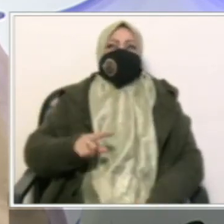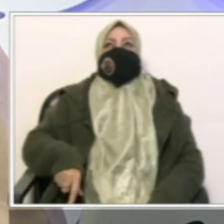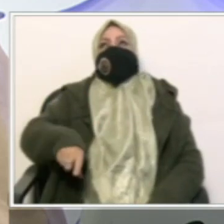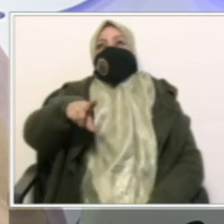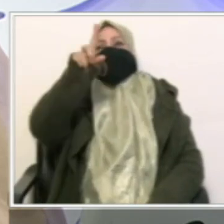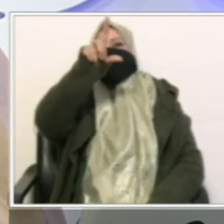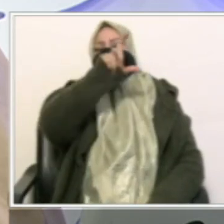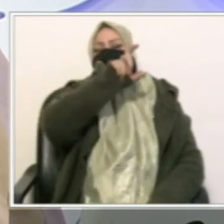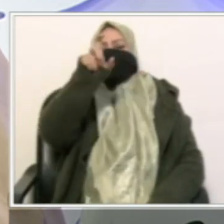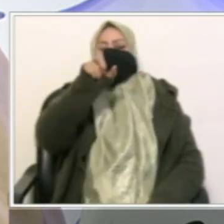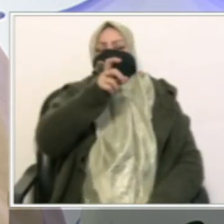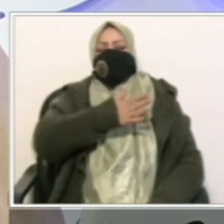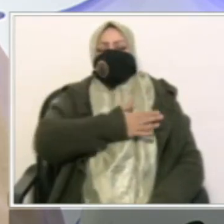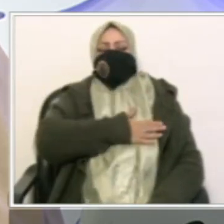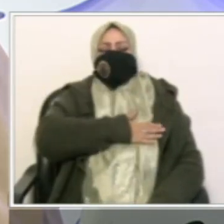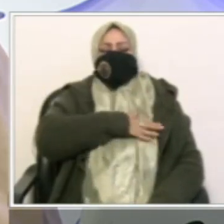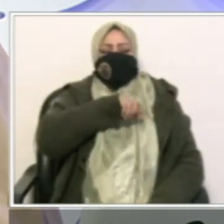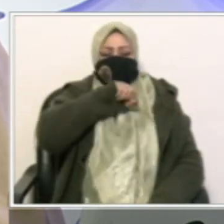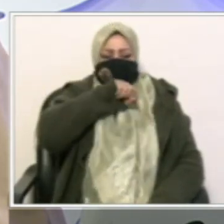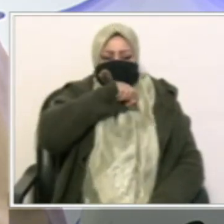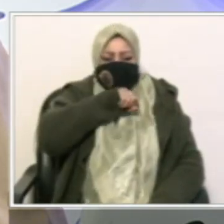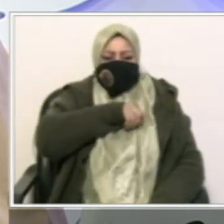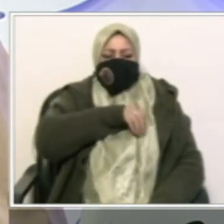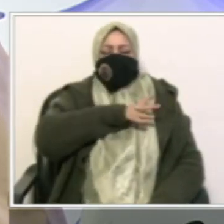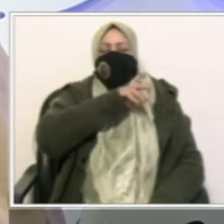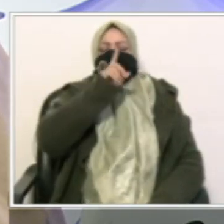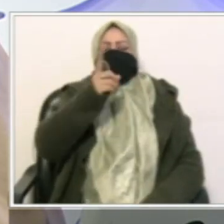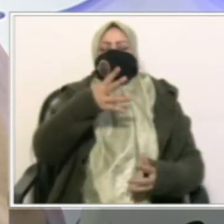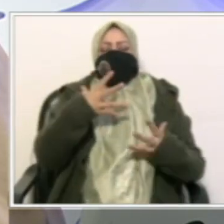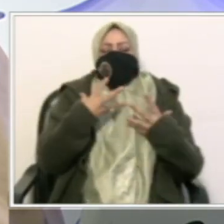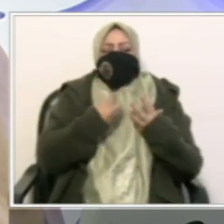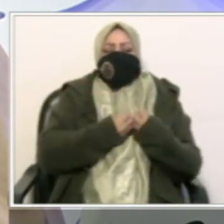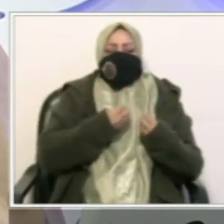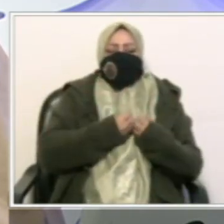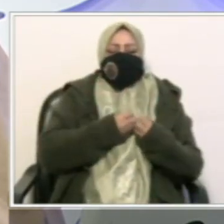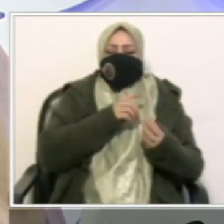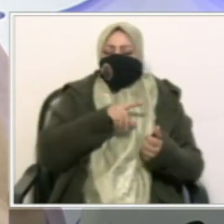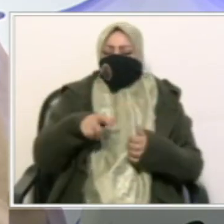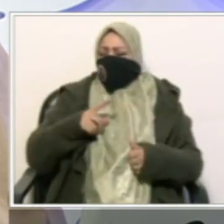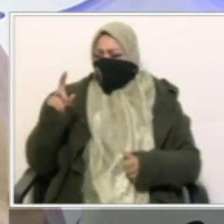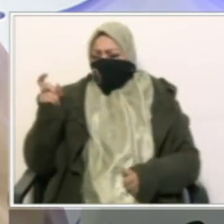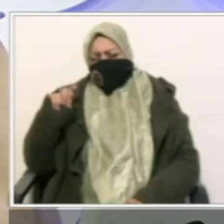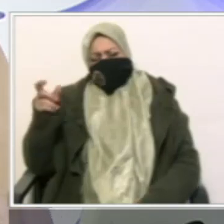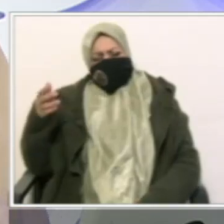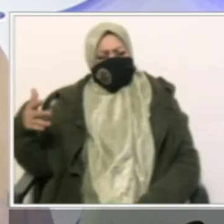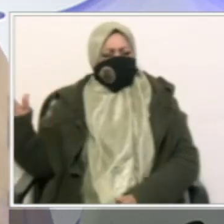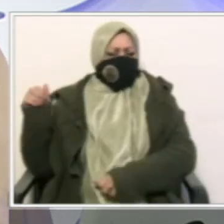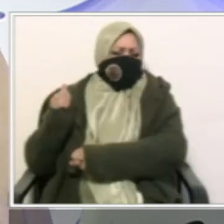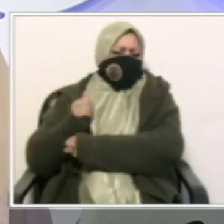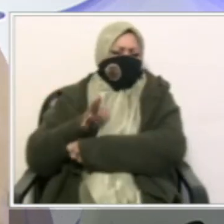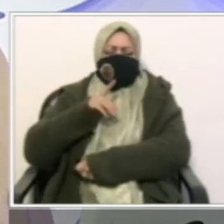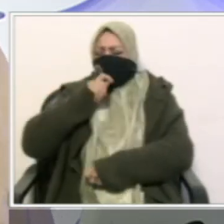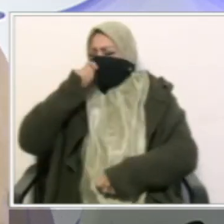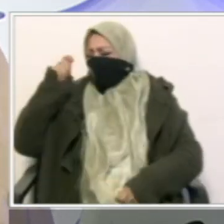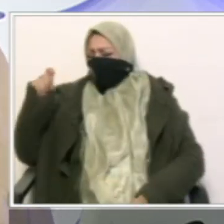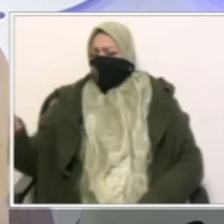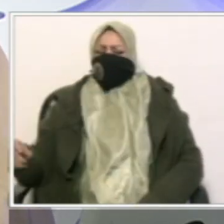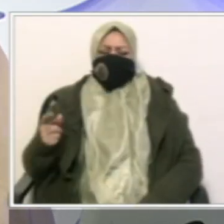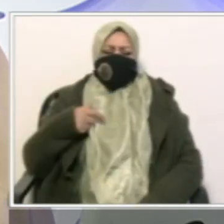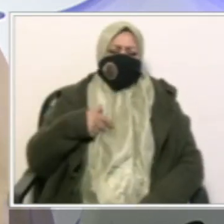عز وجل: ولا تسبوا الذين يدعون من دون الله فيسبوا الله عدوا بغير علم. فعلماؤنا قالوا هذه من